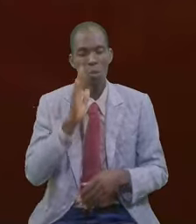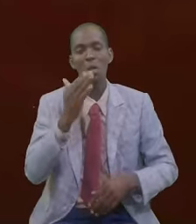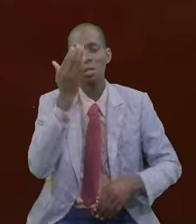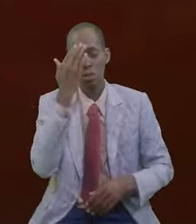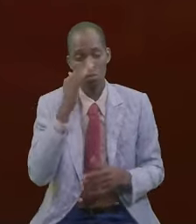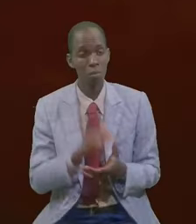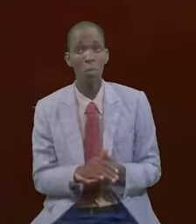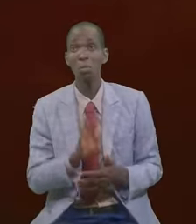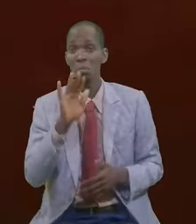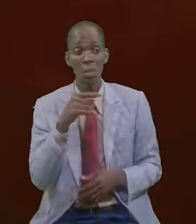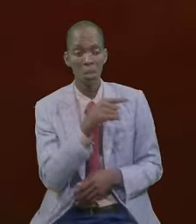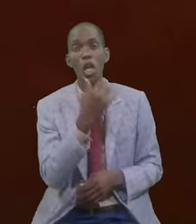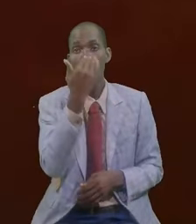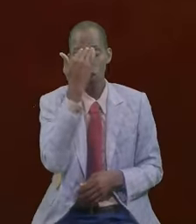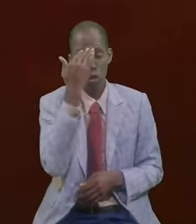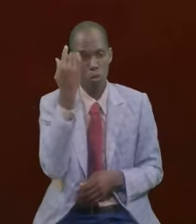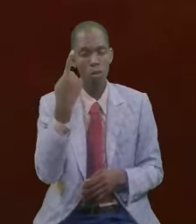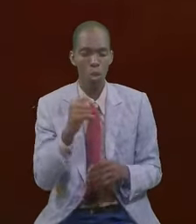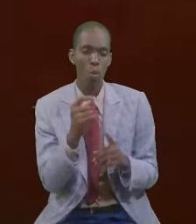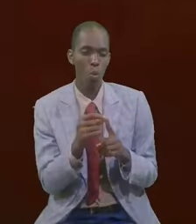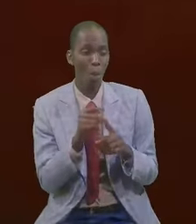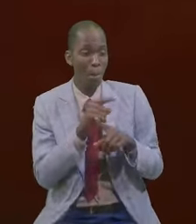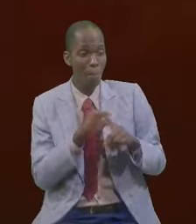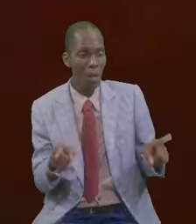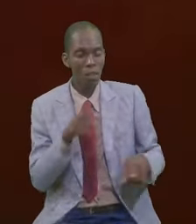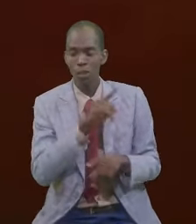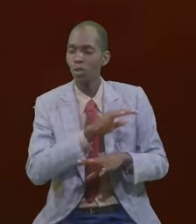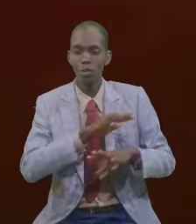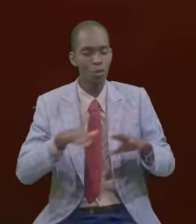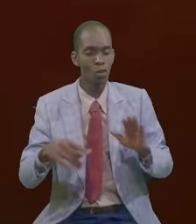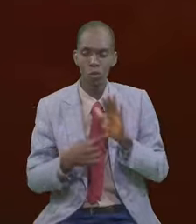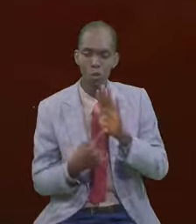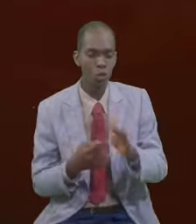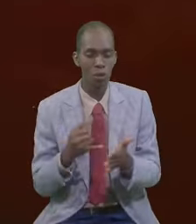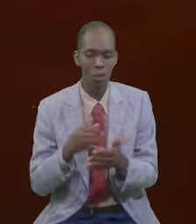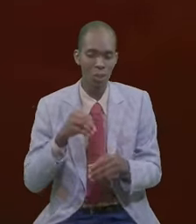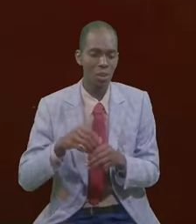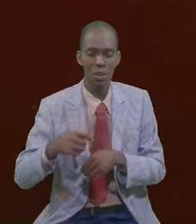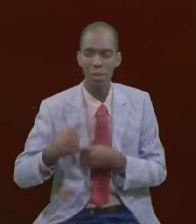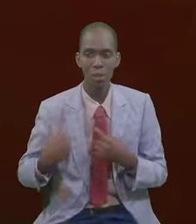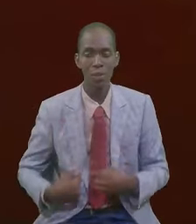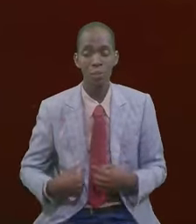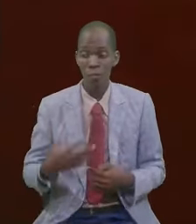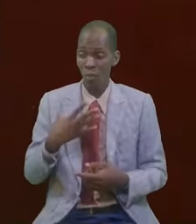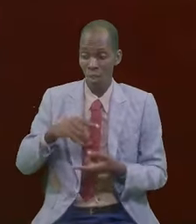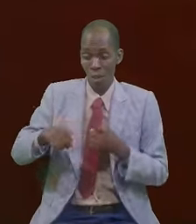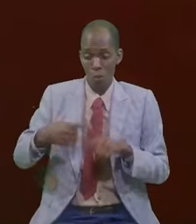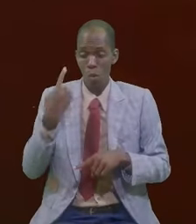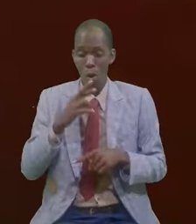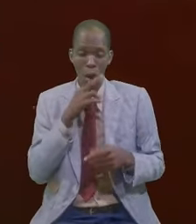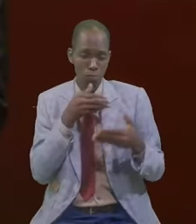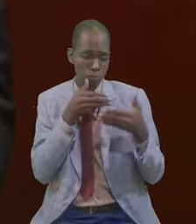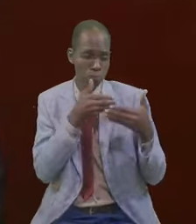connaissent la parole. Ils la connaissent mentalement, mais ils n'ont pas ça dans le cœur. Ses amis qui lui